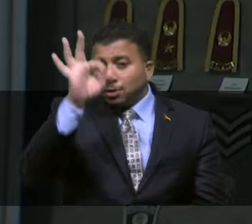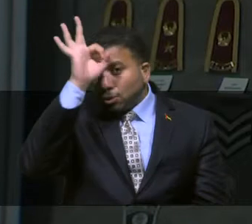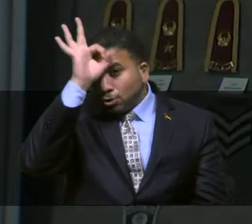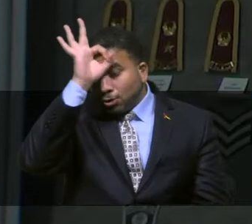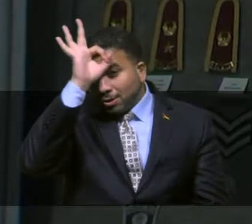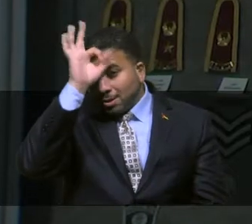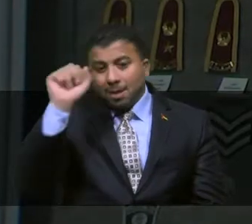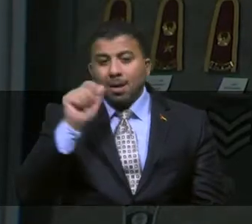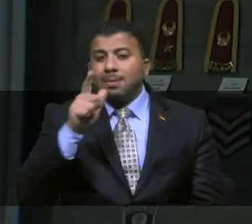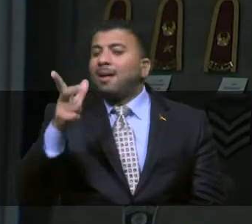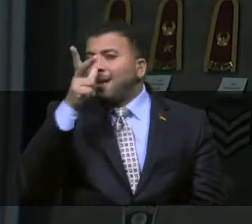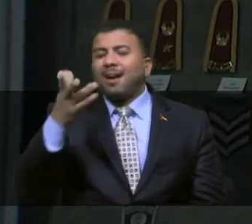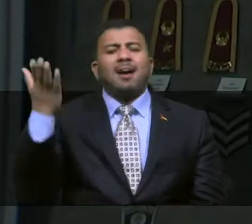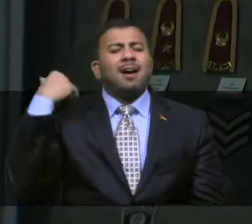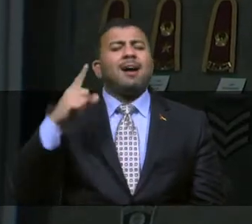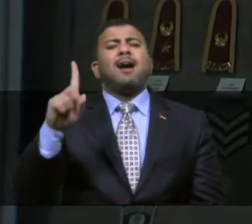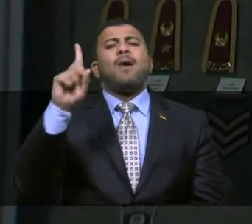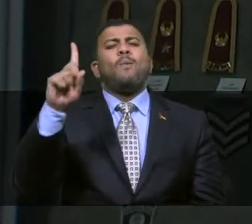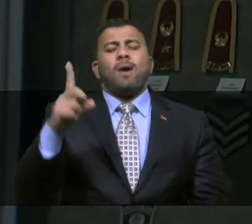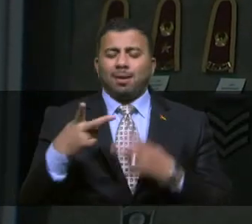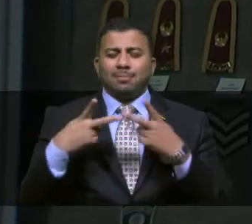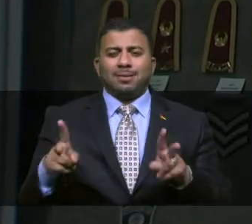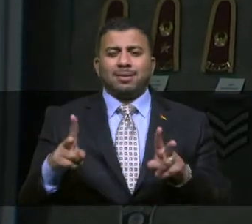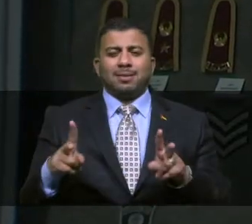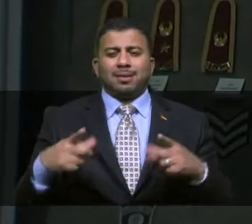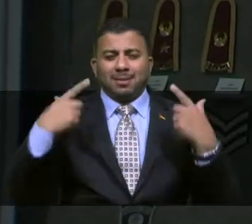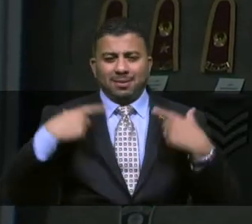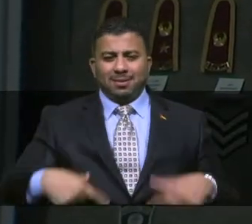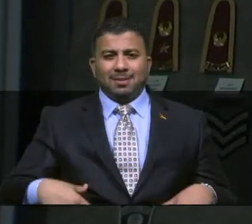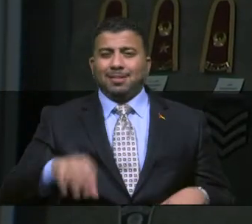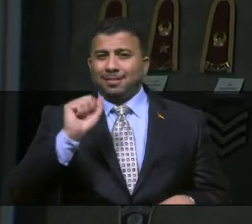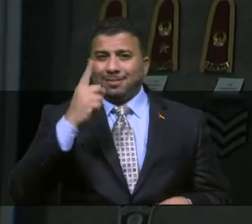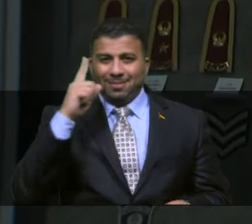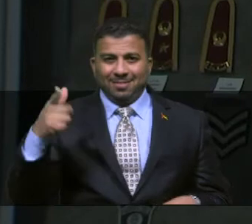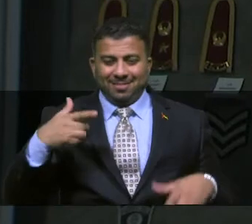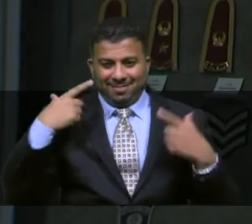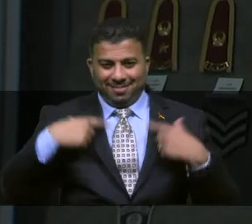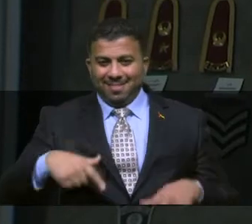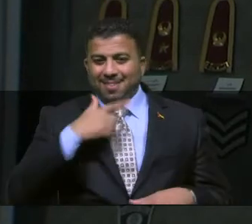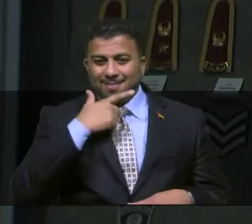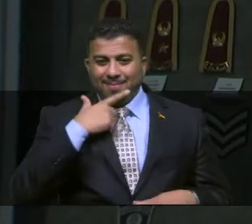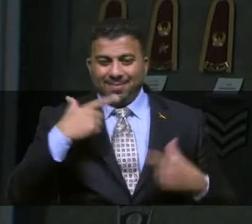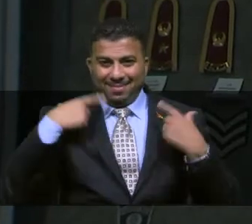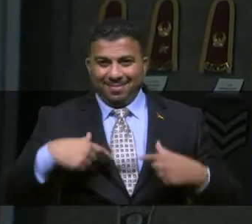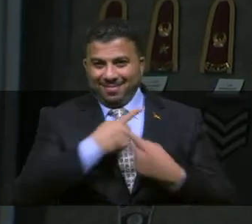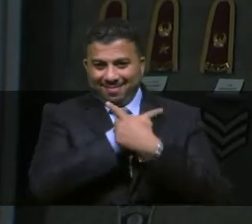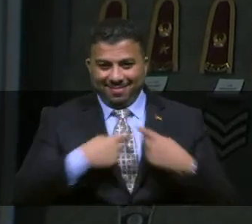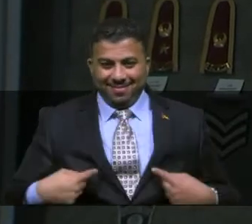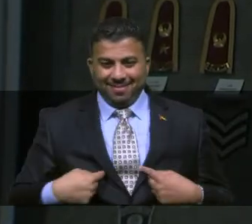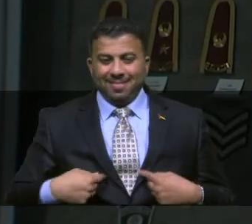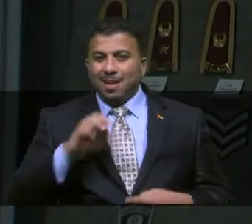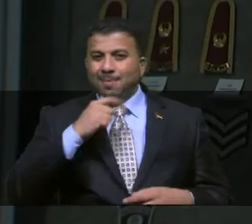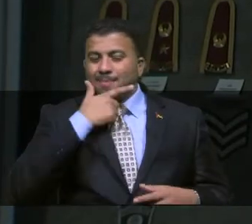طبعا اللي هو سابقا أول ما بدأ بزي اللي هو زي المطارزي، يمثل اللي هي